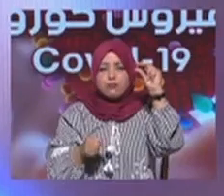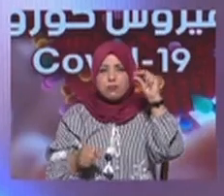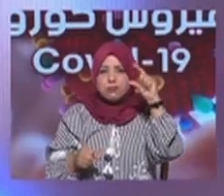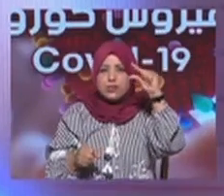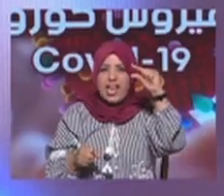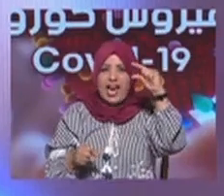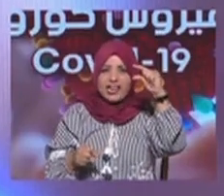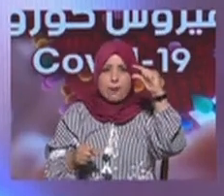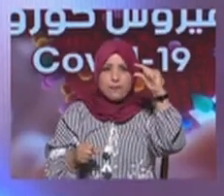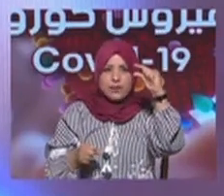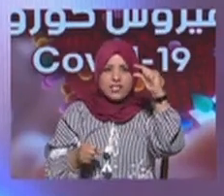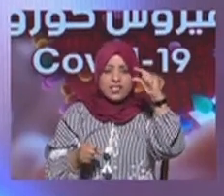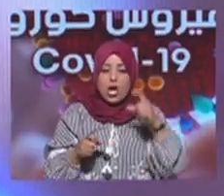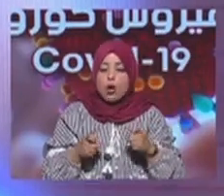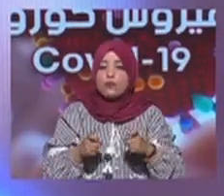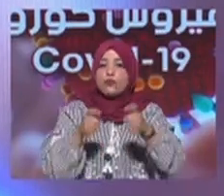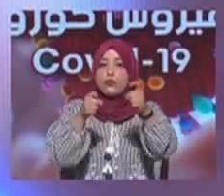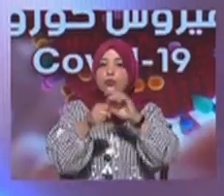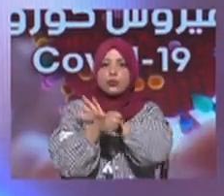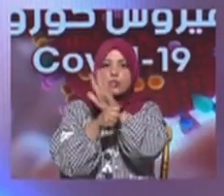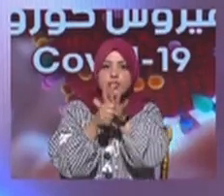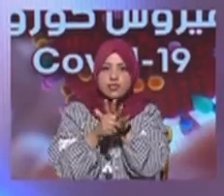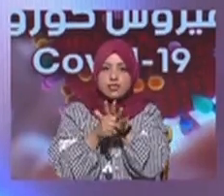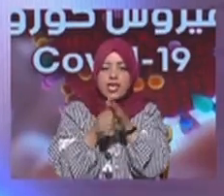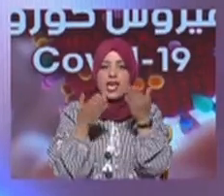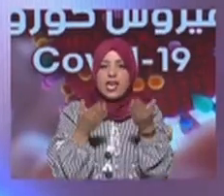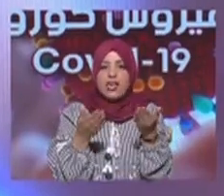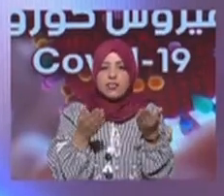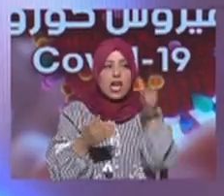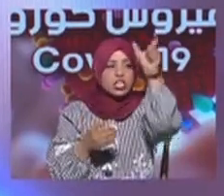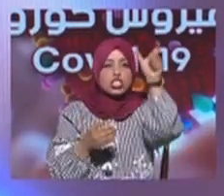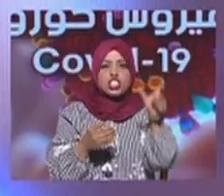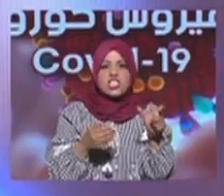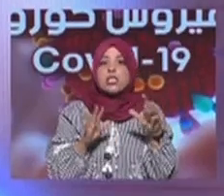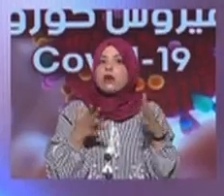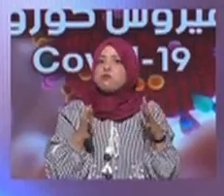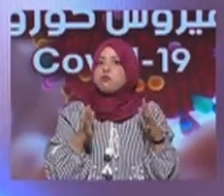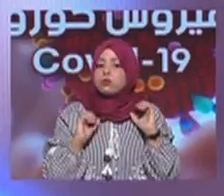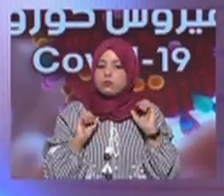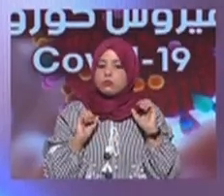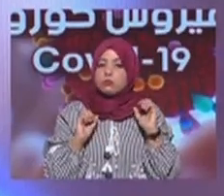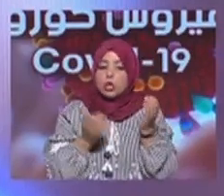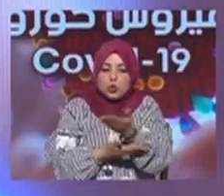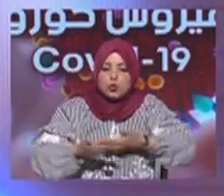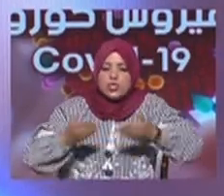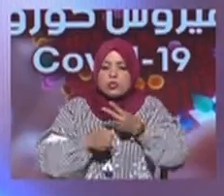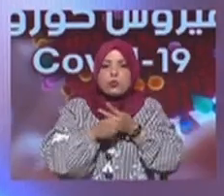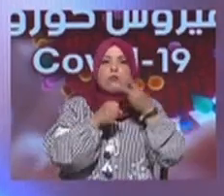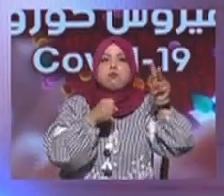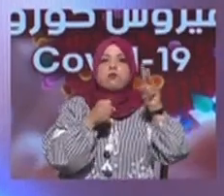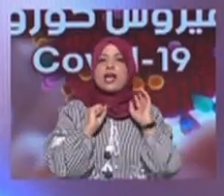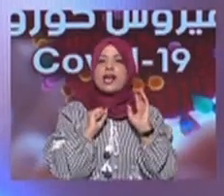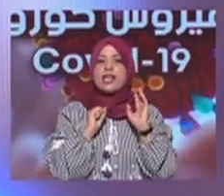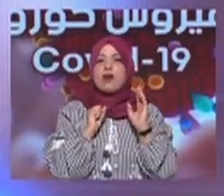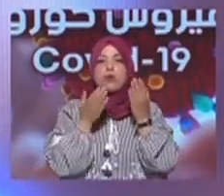في العينه نتاعو وون بو با لو ديتيكتي، معناتها يسمى ان ديتيكتابل. غادي وين الخوف؟ دونك ديجا البي سي ار بيدها ديما انا نقول